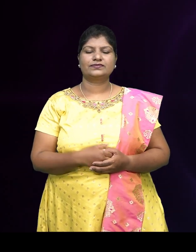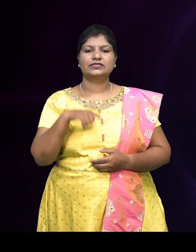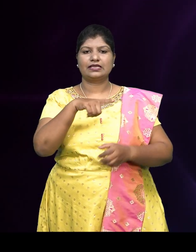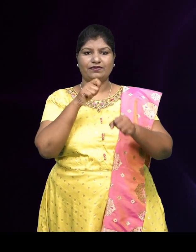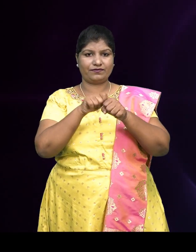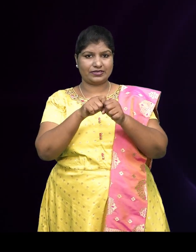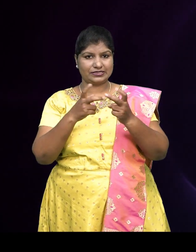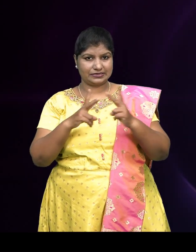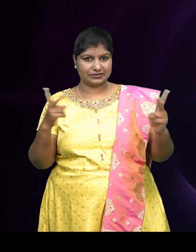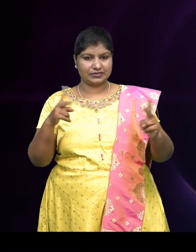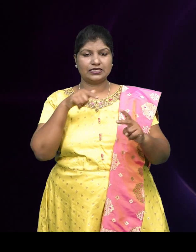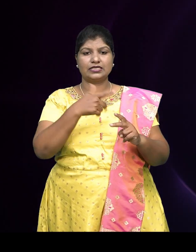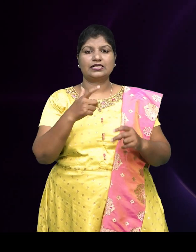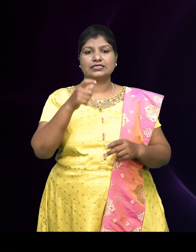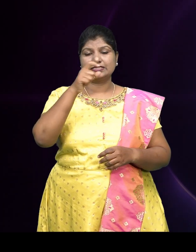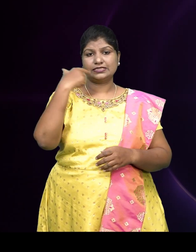रीढ़ की हड्डी के कार्य।